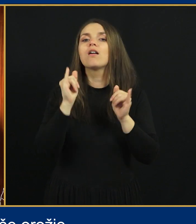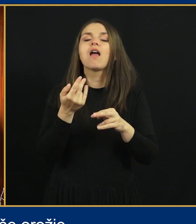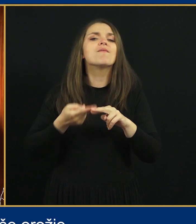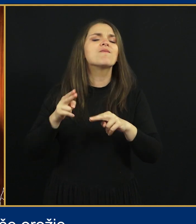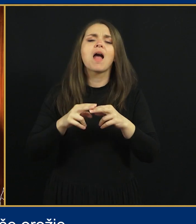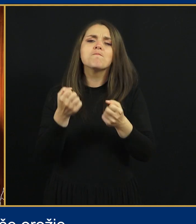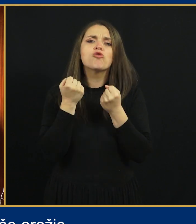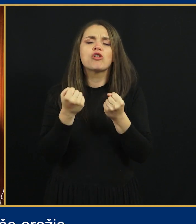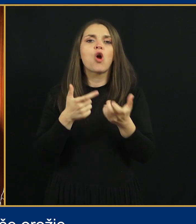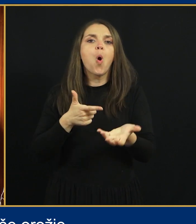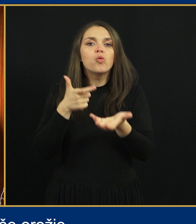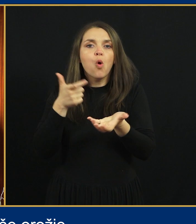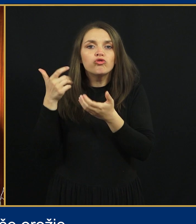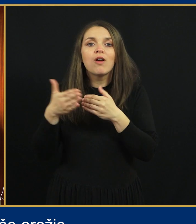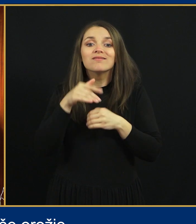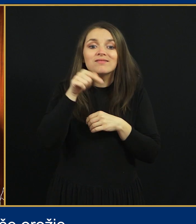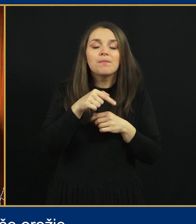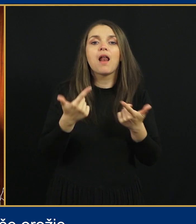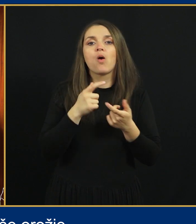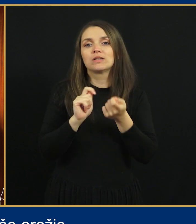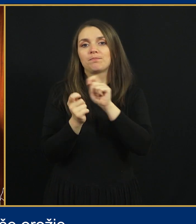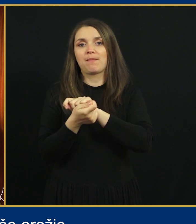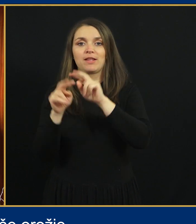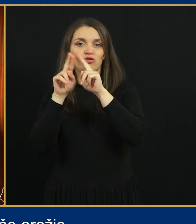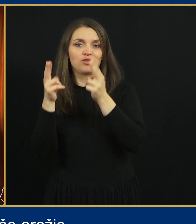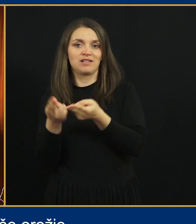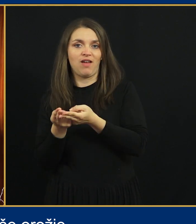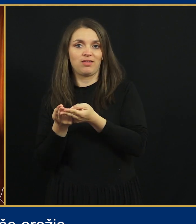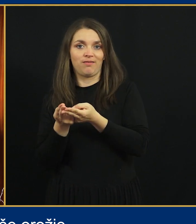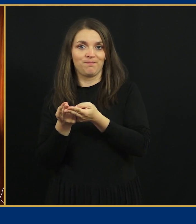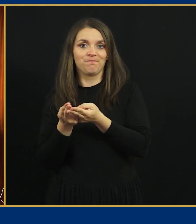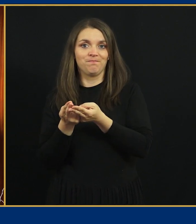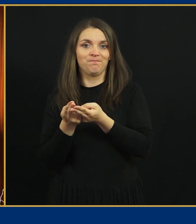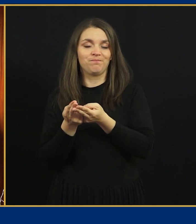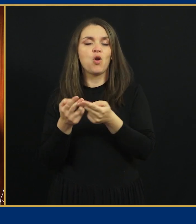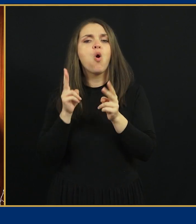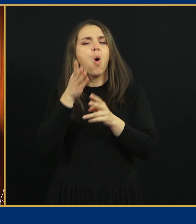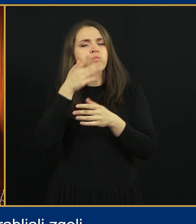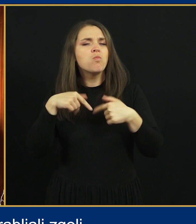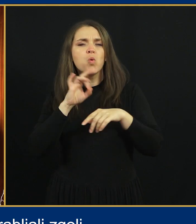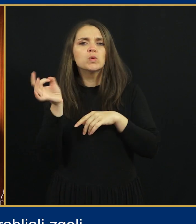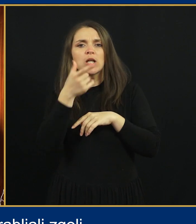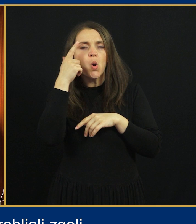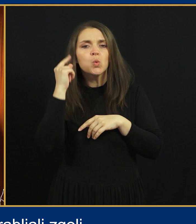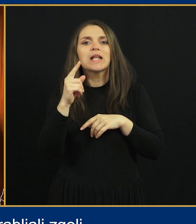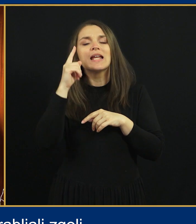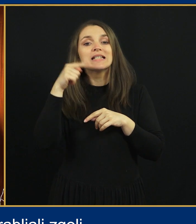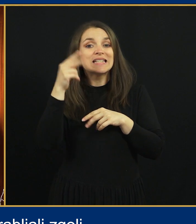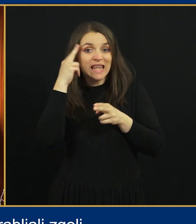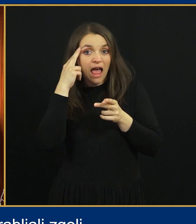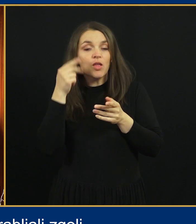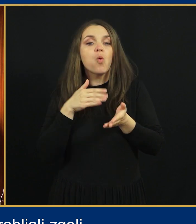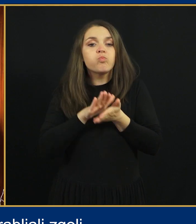Izobraževanje je najmočnejše orožje, s katerim lahko spremeniš svet. Ko bomo vsi ljudje